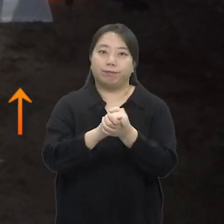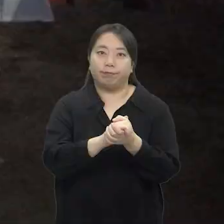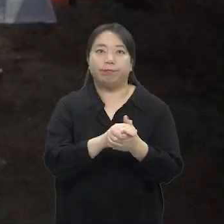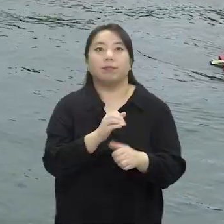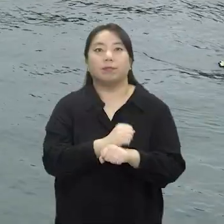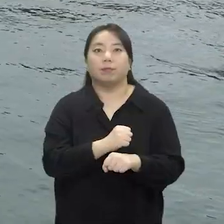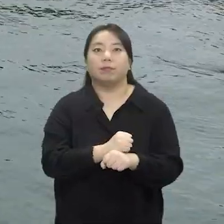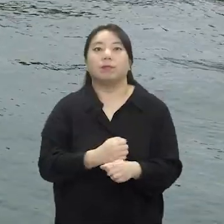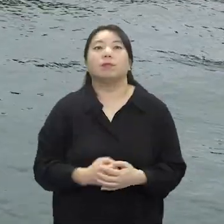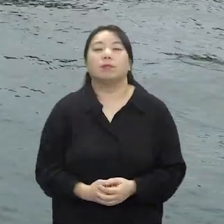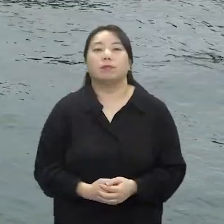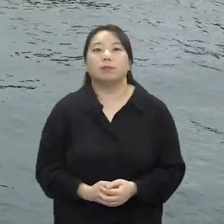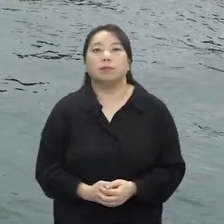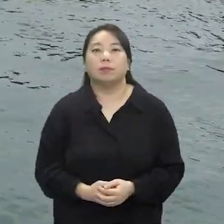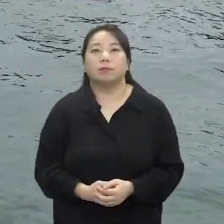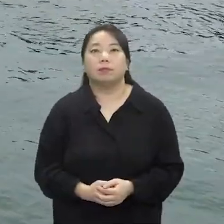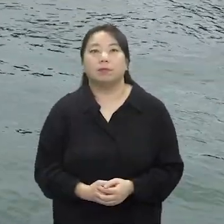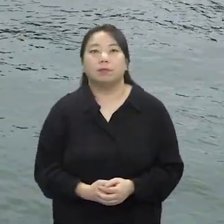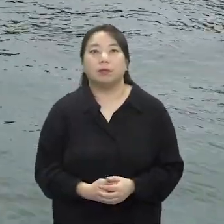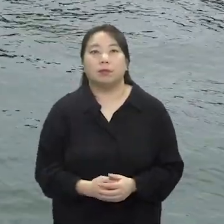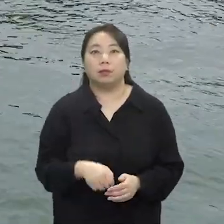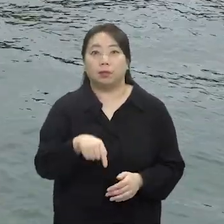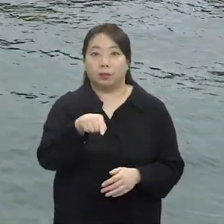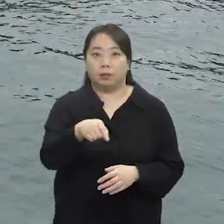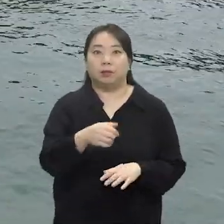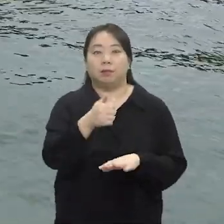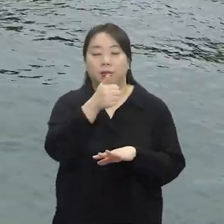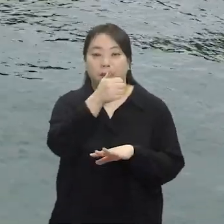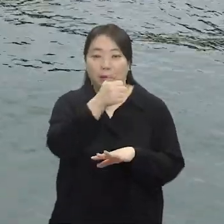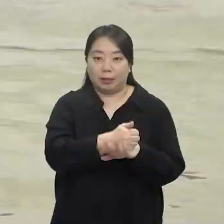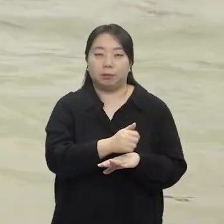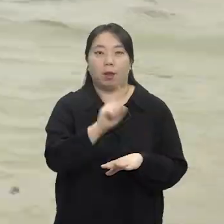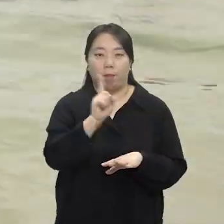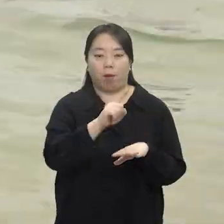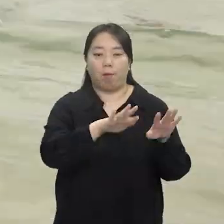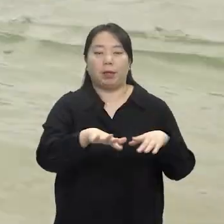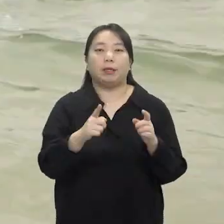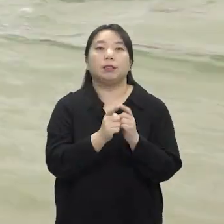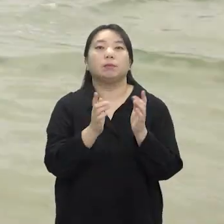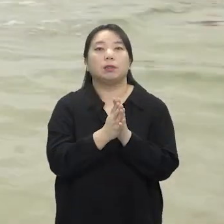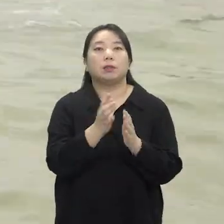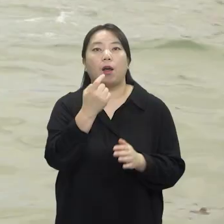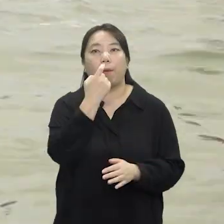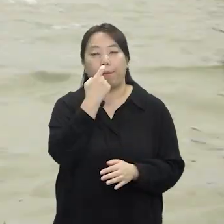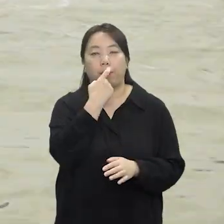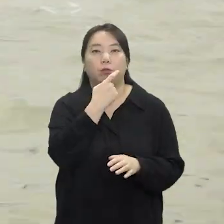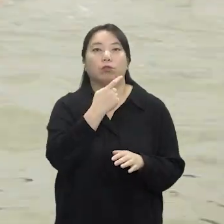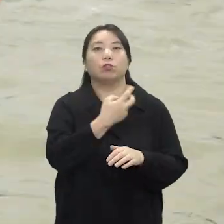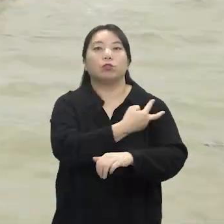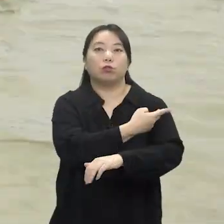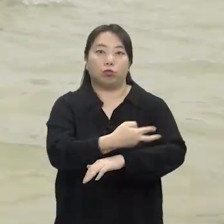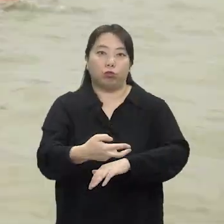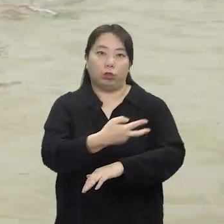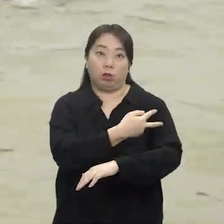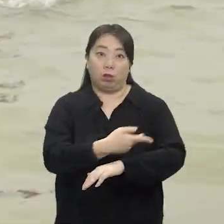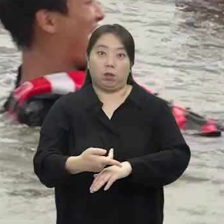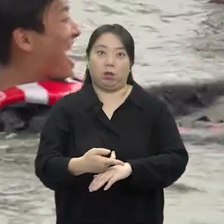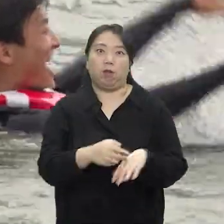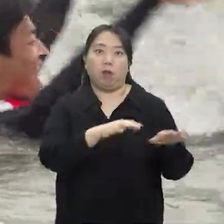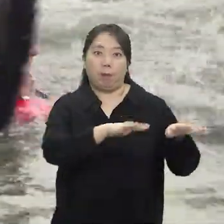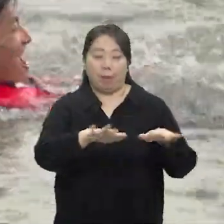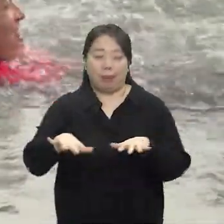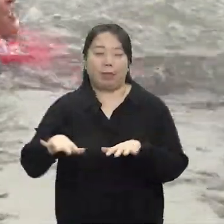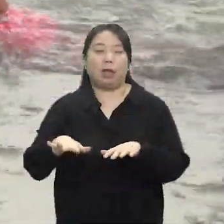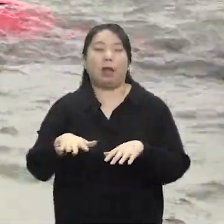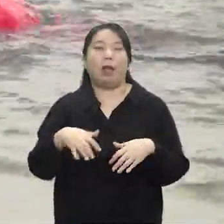가졌는데요. 섬타러 가자의 피날레는 바다에서 직접 배우는 생존 수영. 바다는 즐기기에